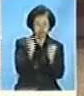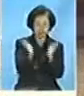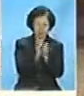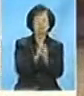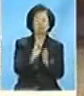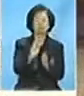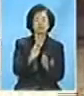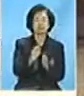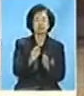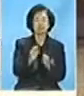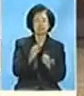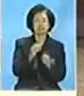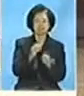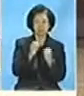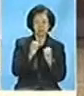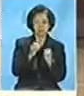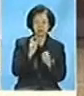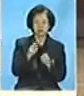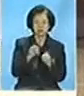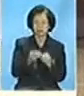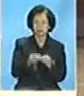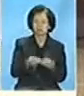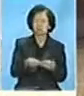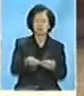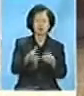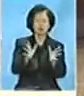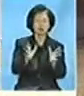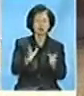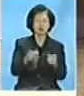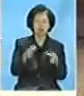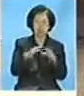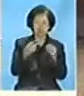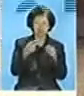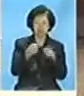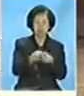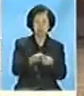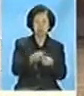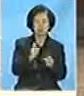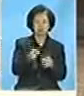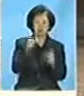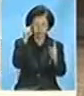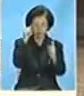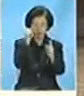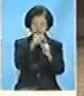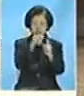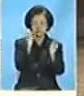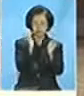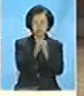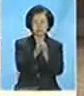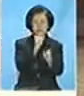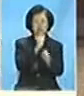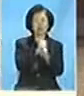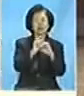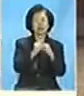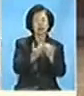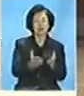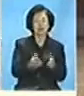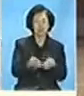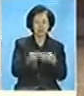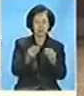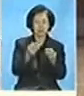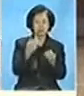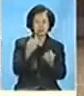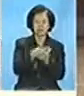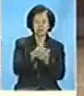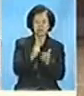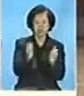กันนะครับควรจะปล่อยวางก้าวข้ามในส่วนความขัดแย้งนี้นะครับควรจะเห็นเป้าหมายร่วมกันว่าจะทำยังไงให้ผลประโย